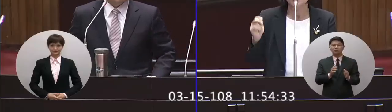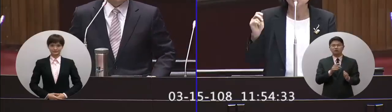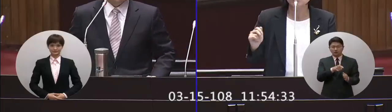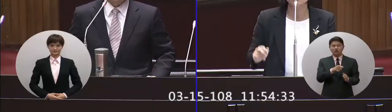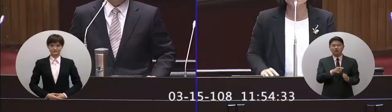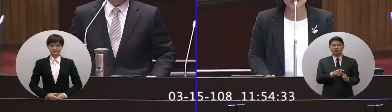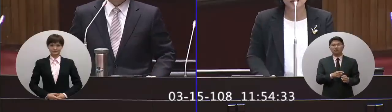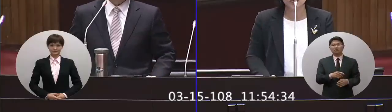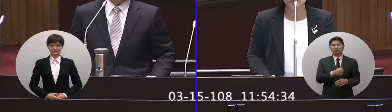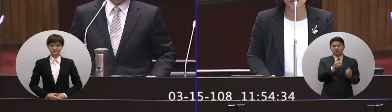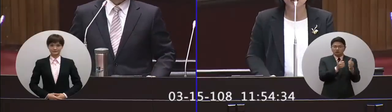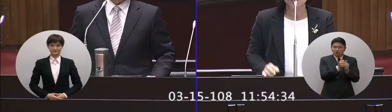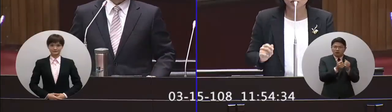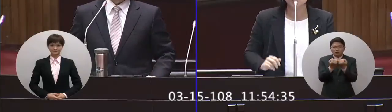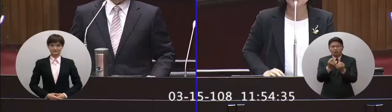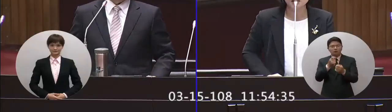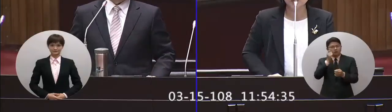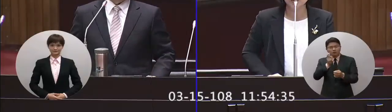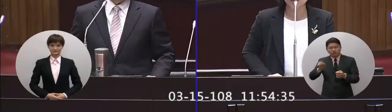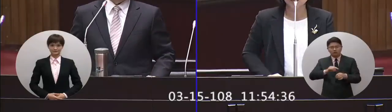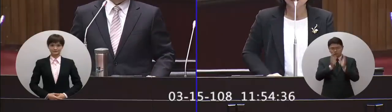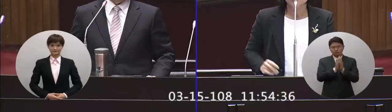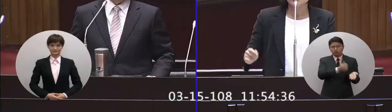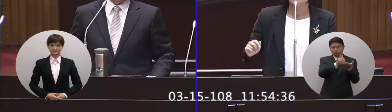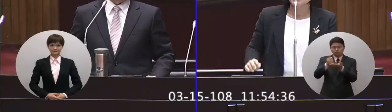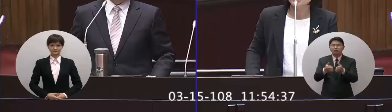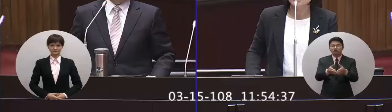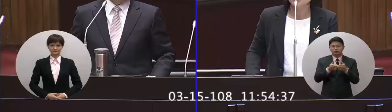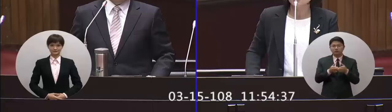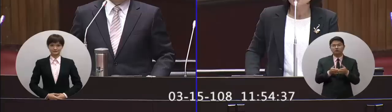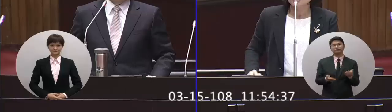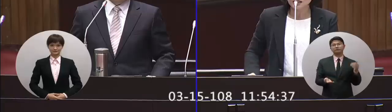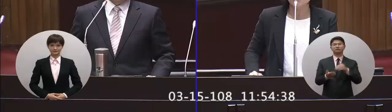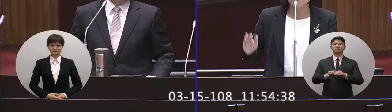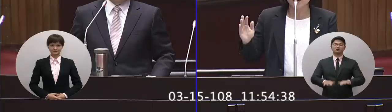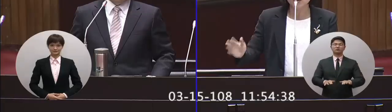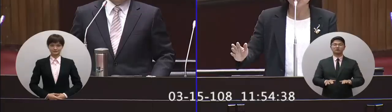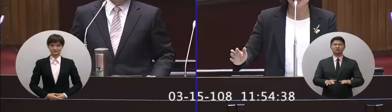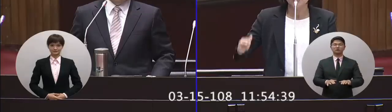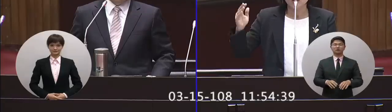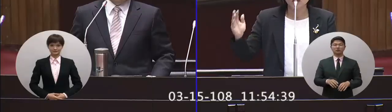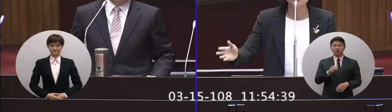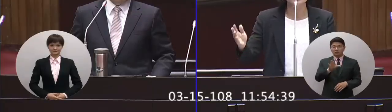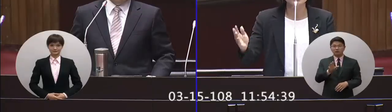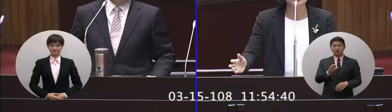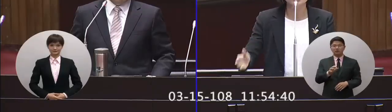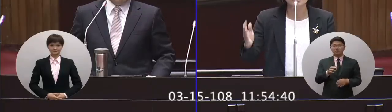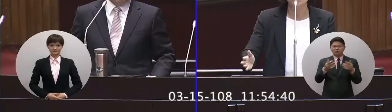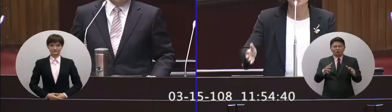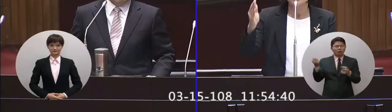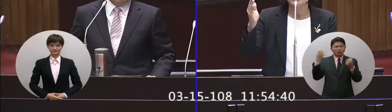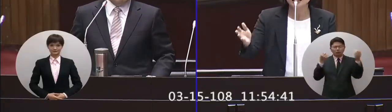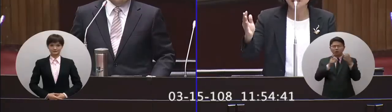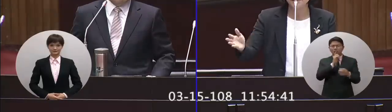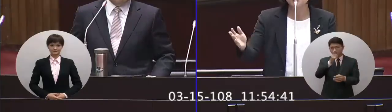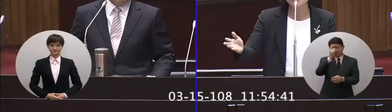多元，尊重彼此的多元，尊重彼此的不同。但是我们看今天竟然反过头来，有更多的声音